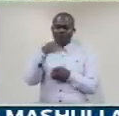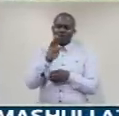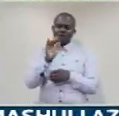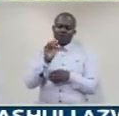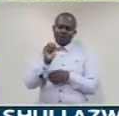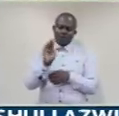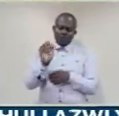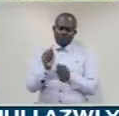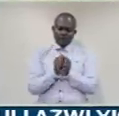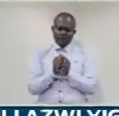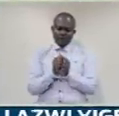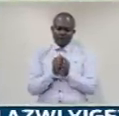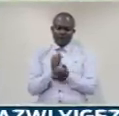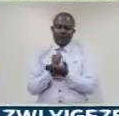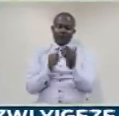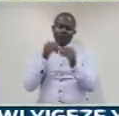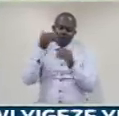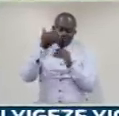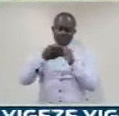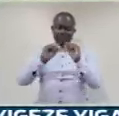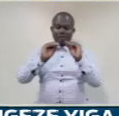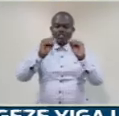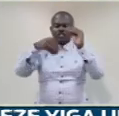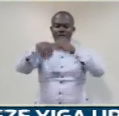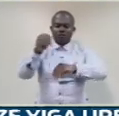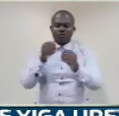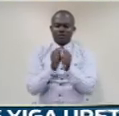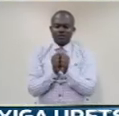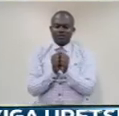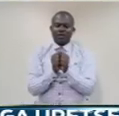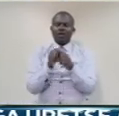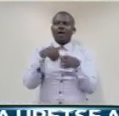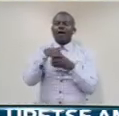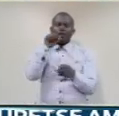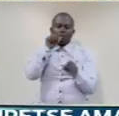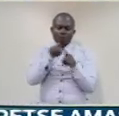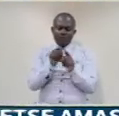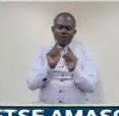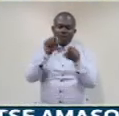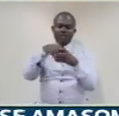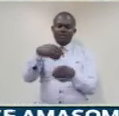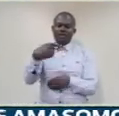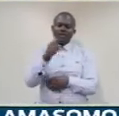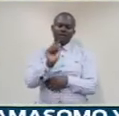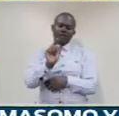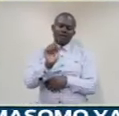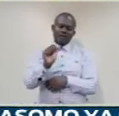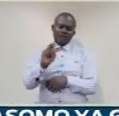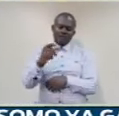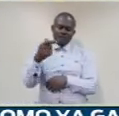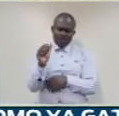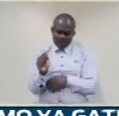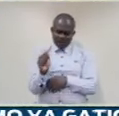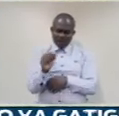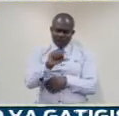rya Rushaki noneho babigisha gucuruza. Hari mukuru we wagiye Gatanga Kibira